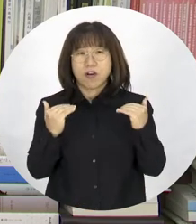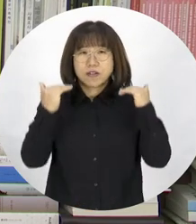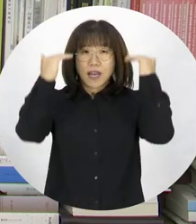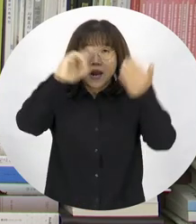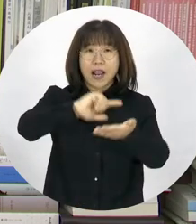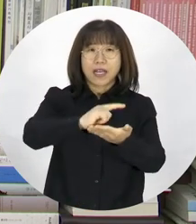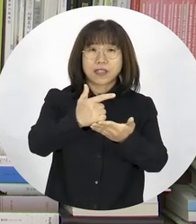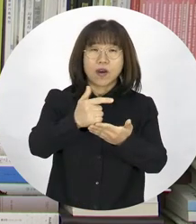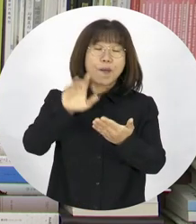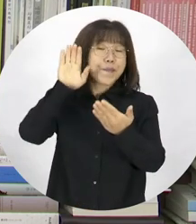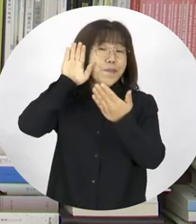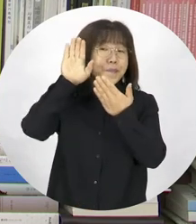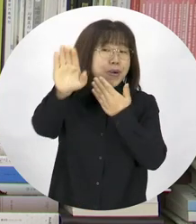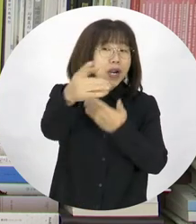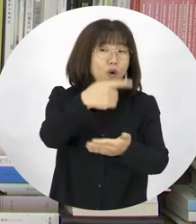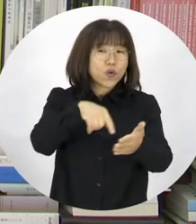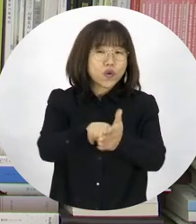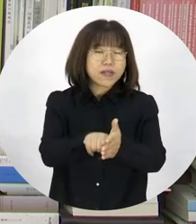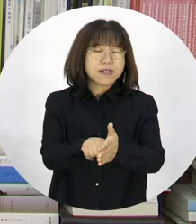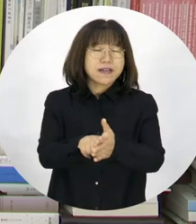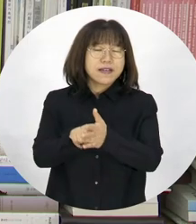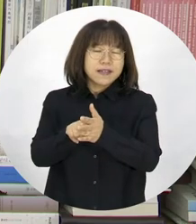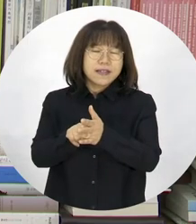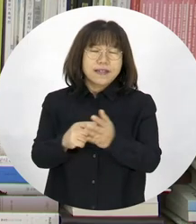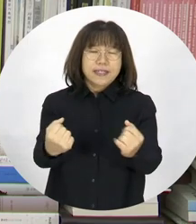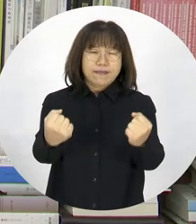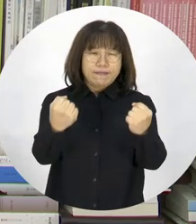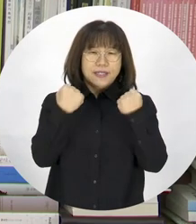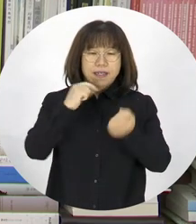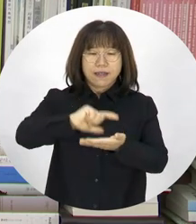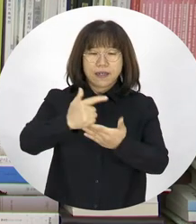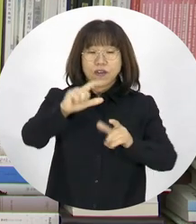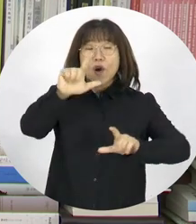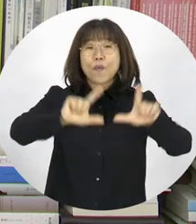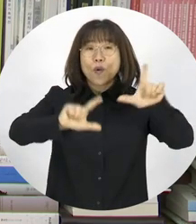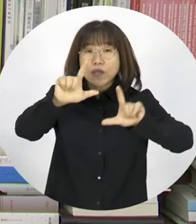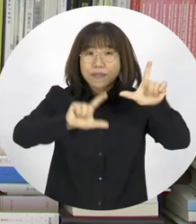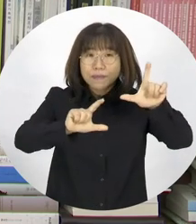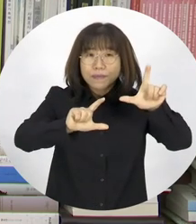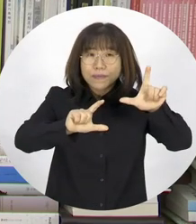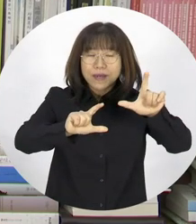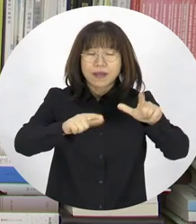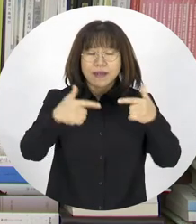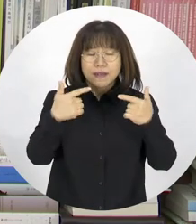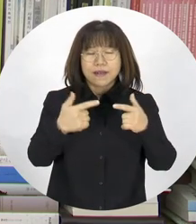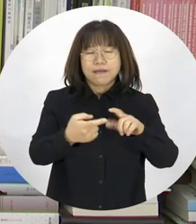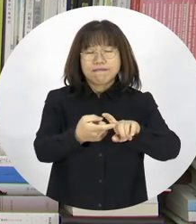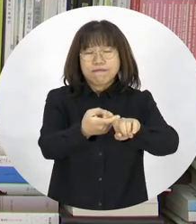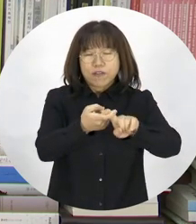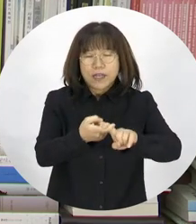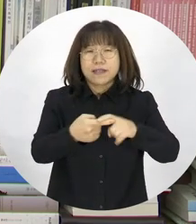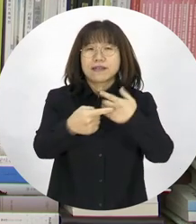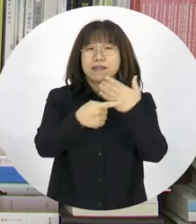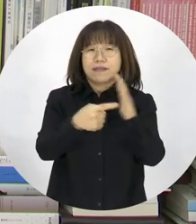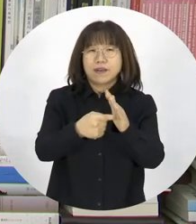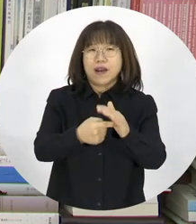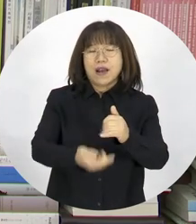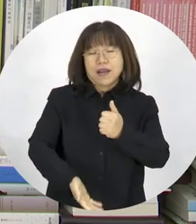향해 힘차게 나아가는 강서의 모습에 변함없는 관심과 성원을